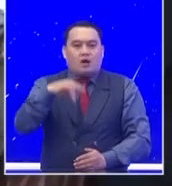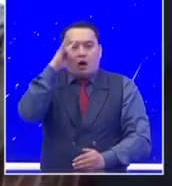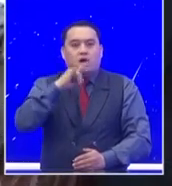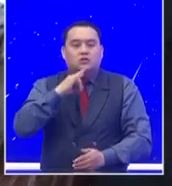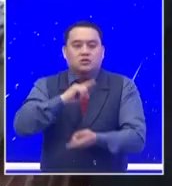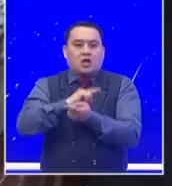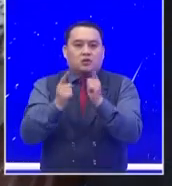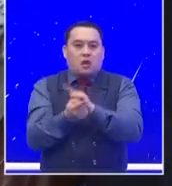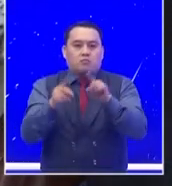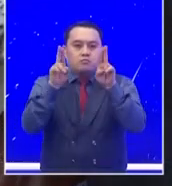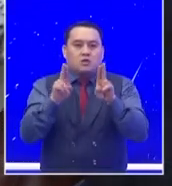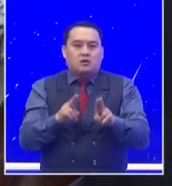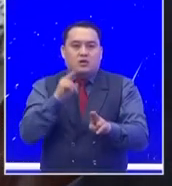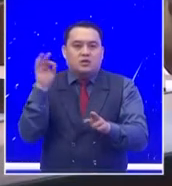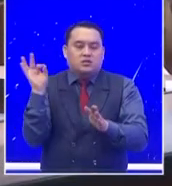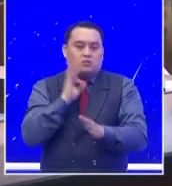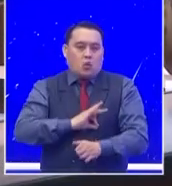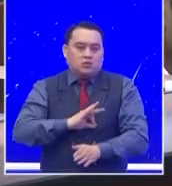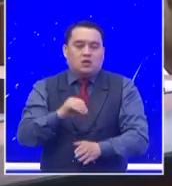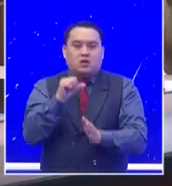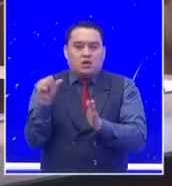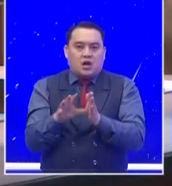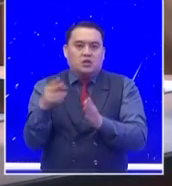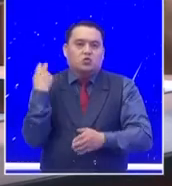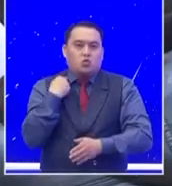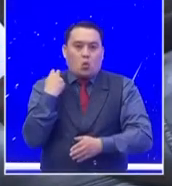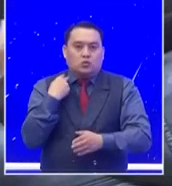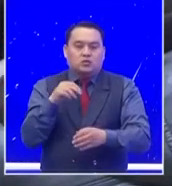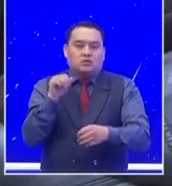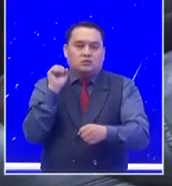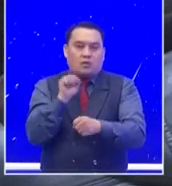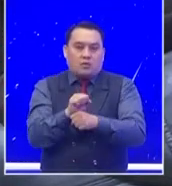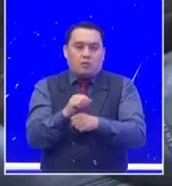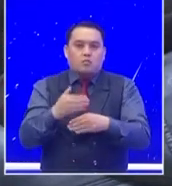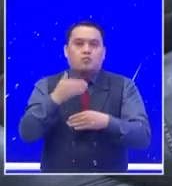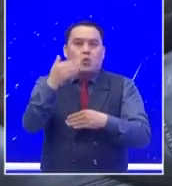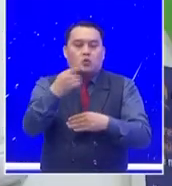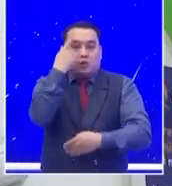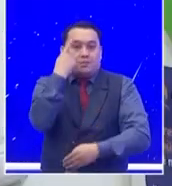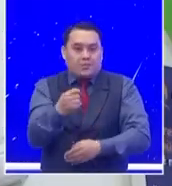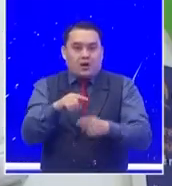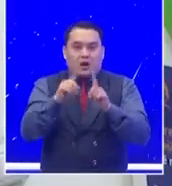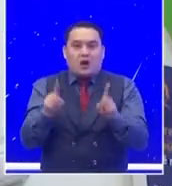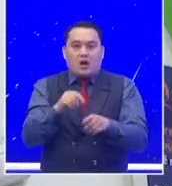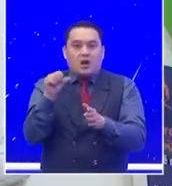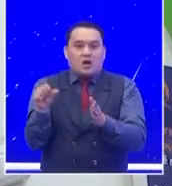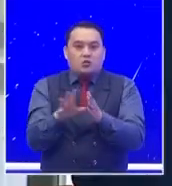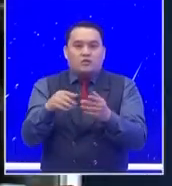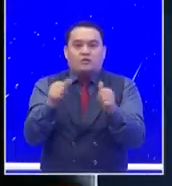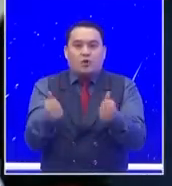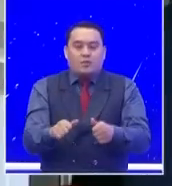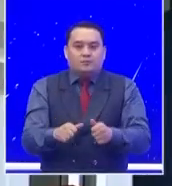изменились правила пользования электрической энергией теперь должникам свет будут отключать только после их уведомление в письменном электронном виде